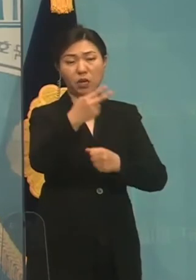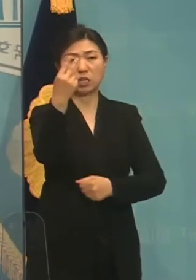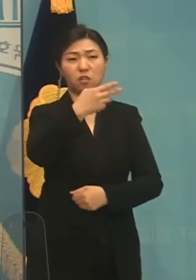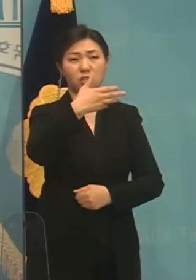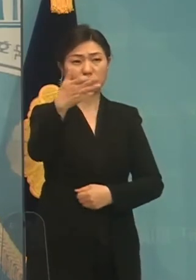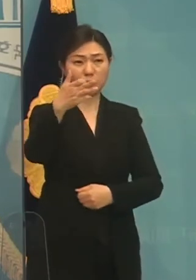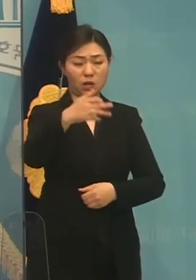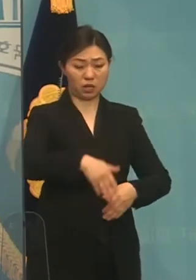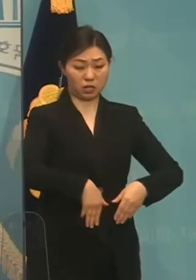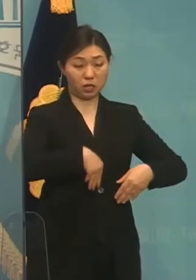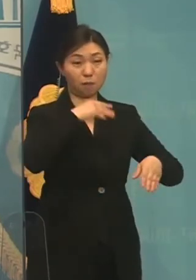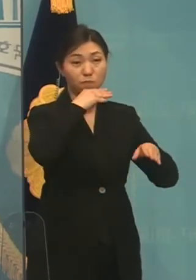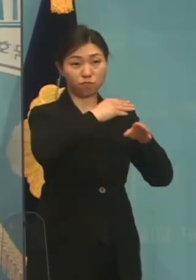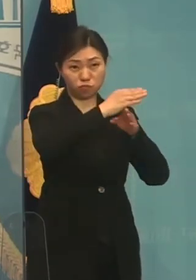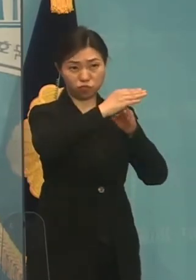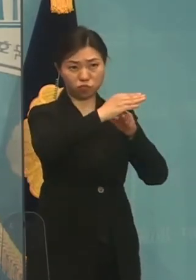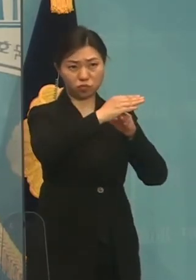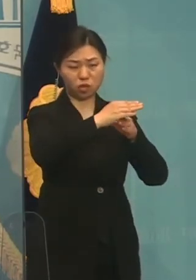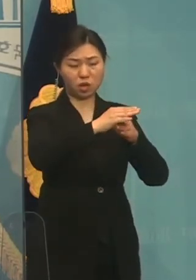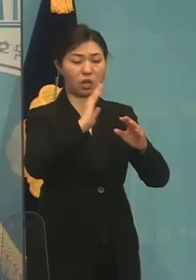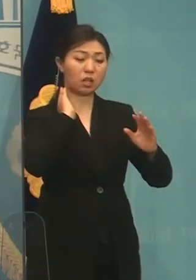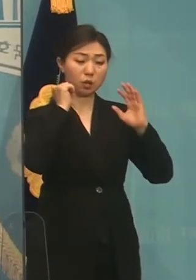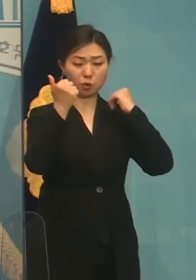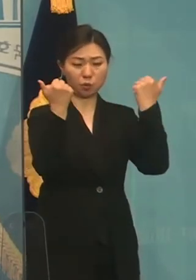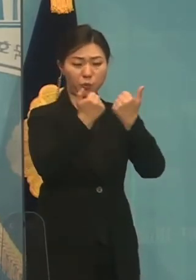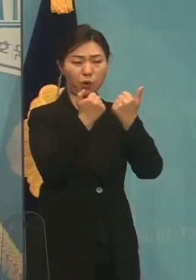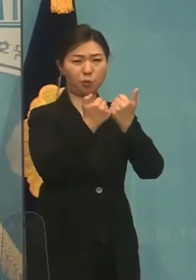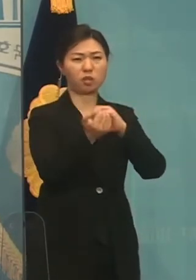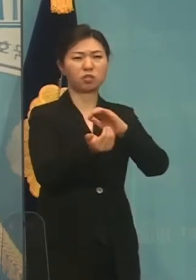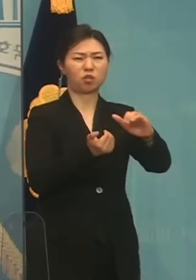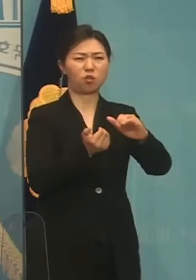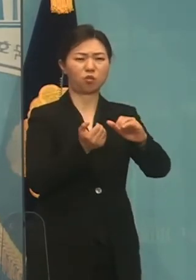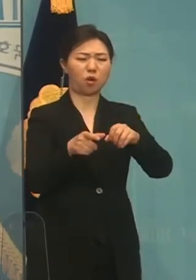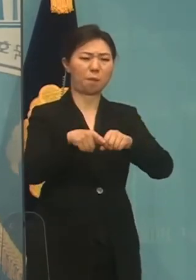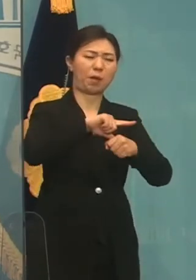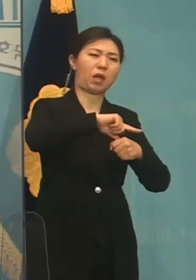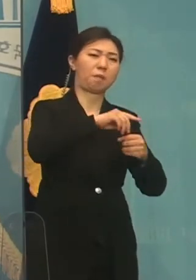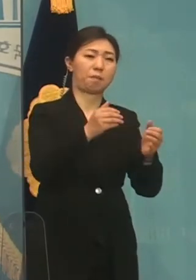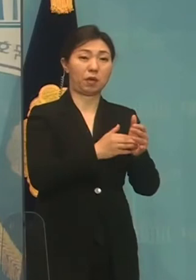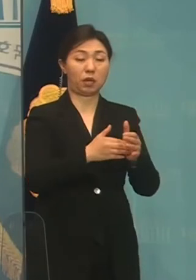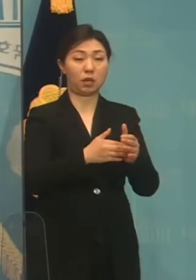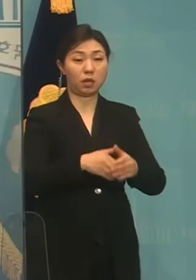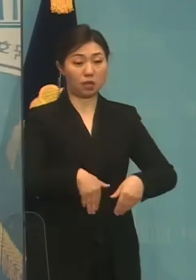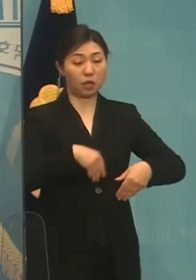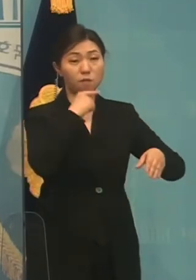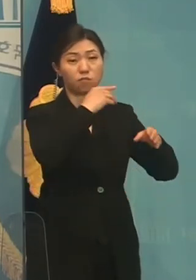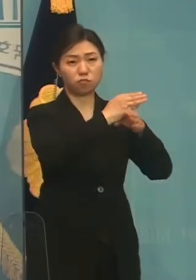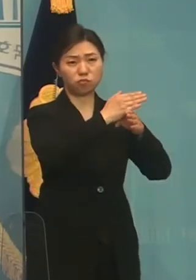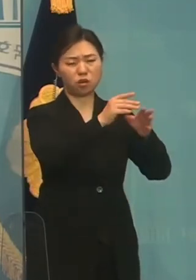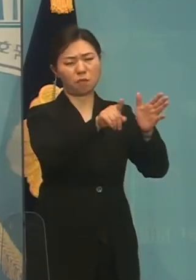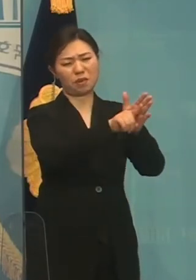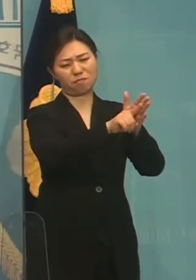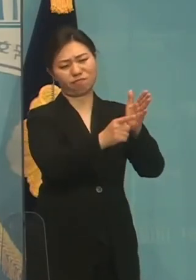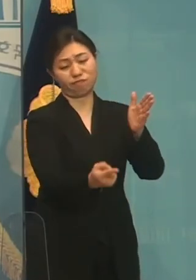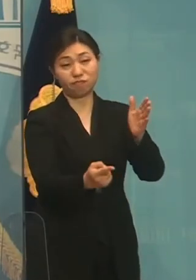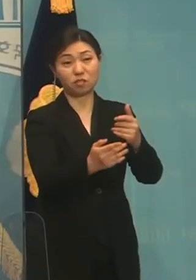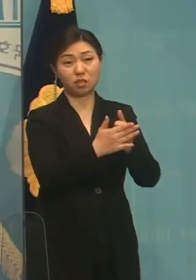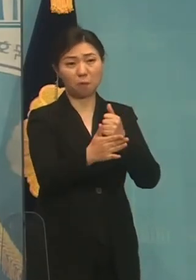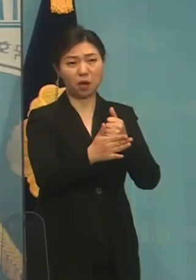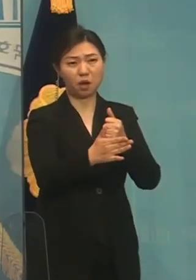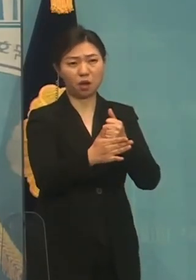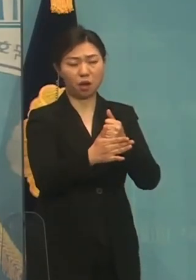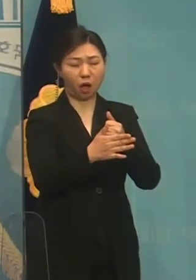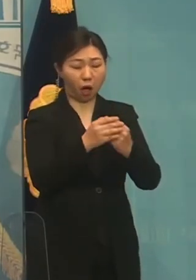이전으로 되돌아간 상황입니다. 남북 간, 북미 간 상호 불신의 벽이 매우 높아서 한치